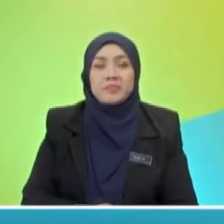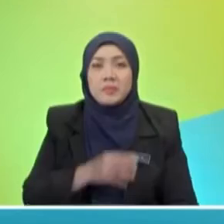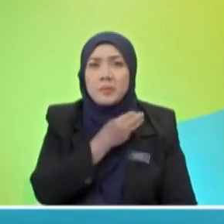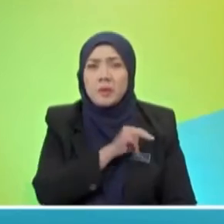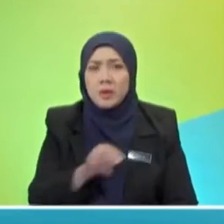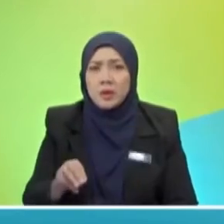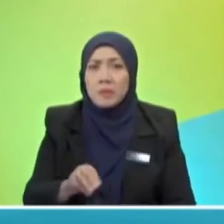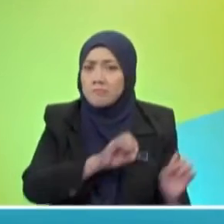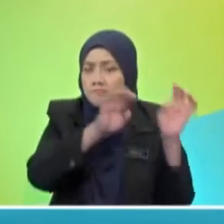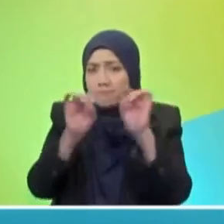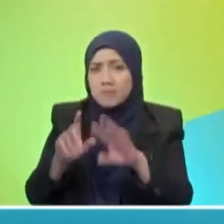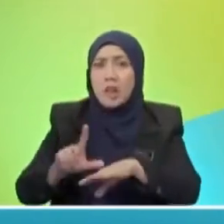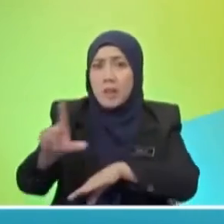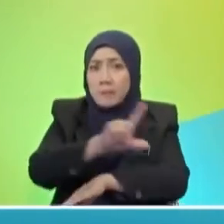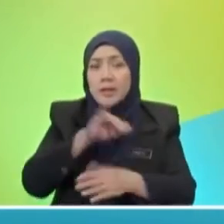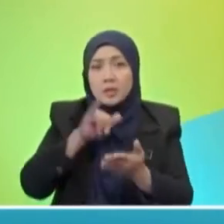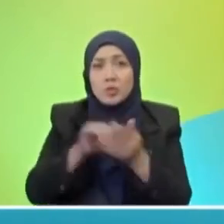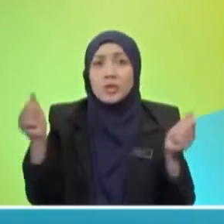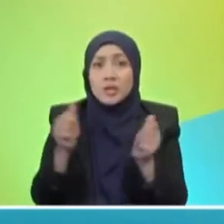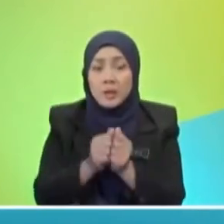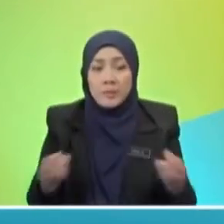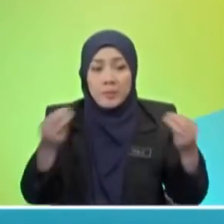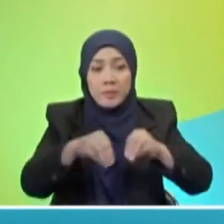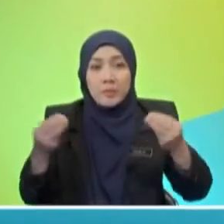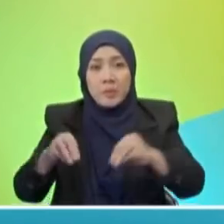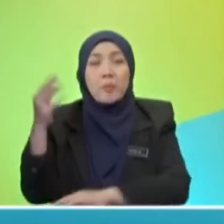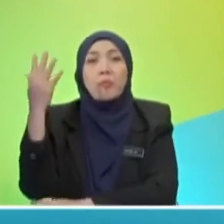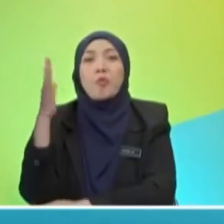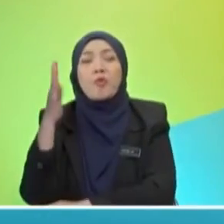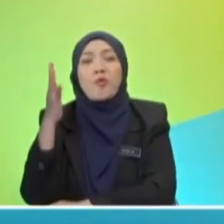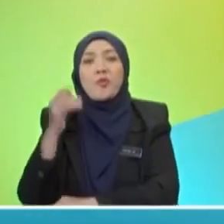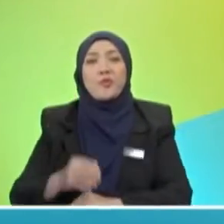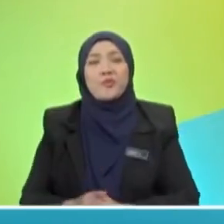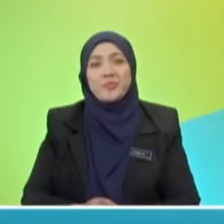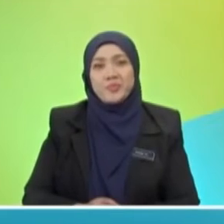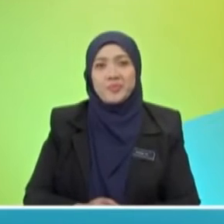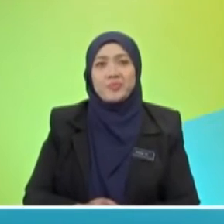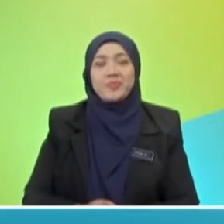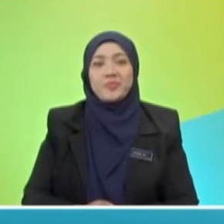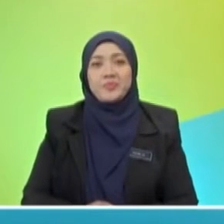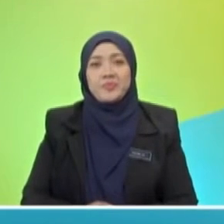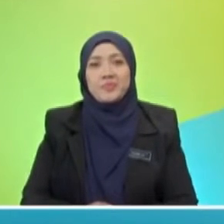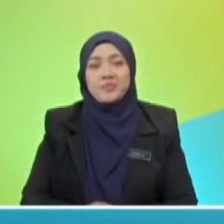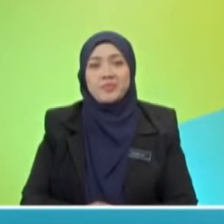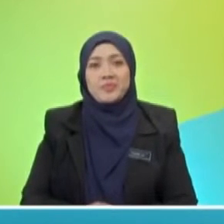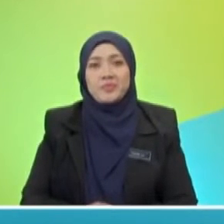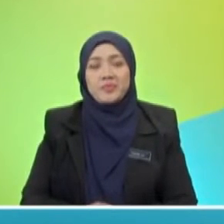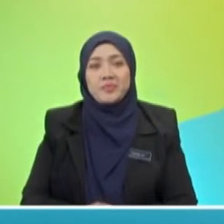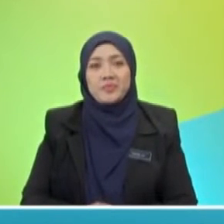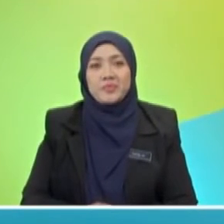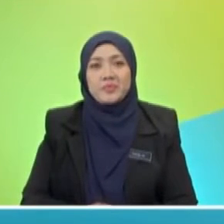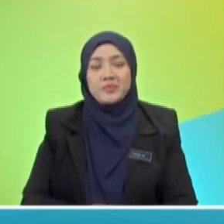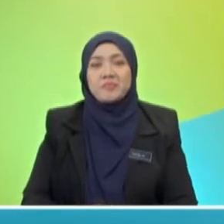Mereka menghias laman itu dengan menanam pokok. Ya, mereka menghias laman itu dengan menanam